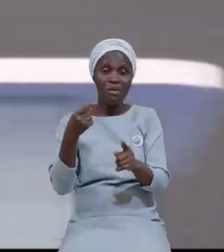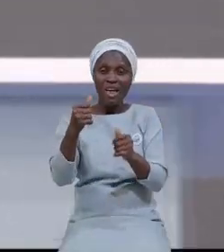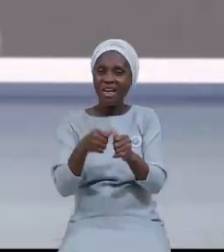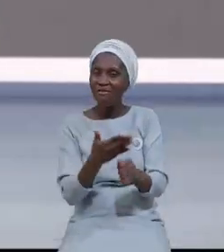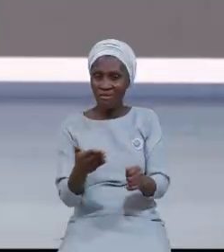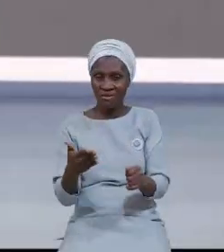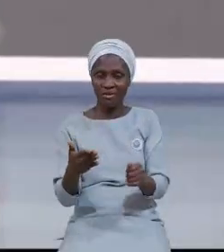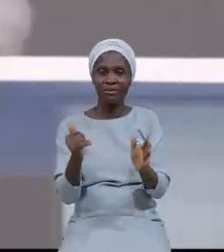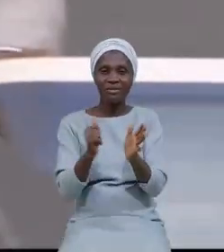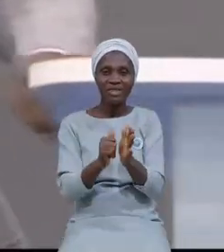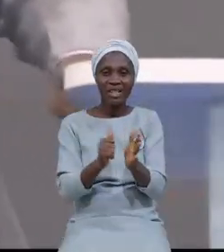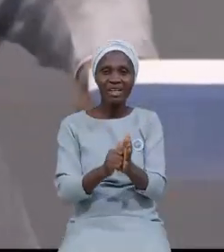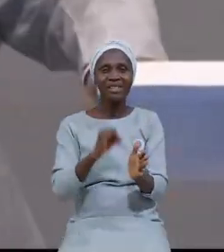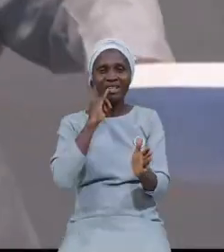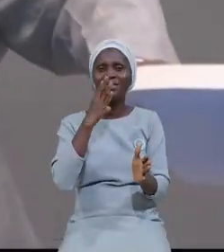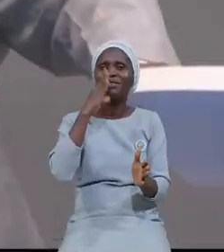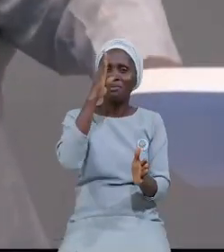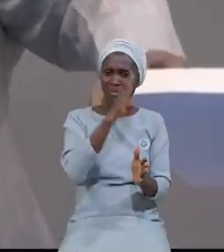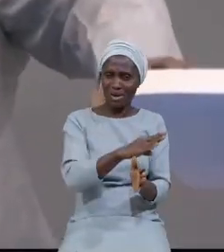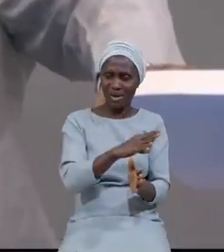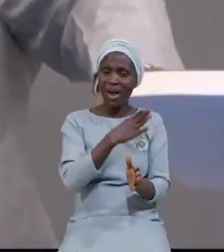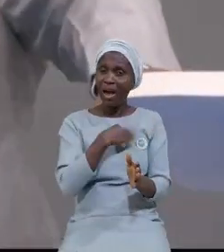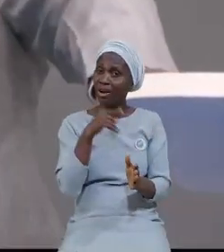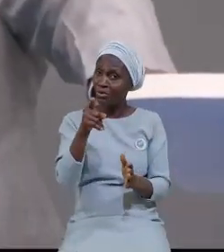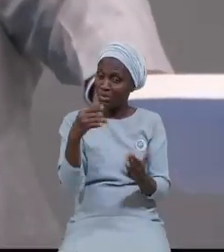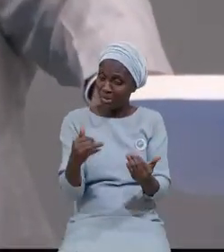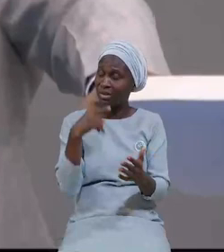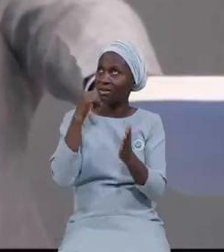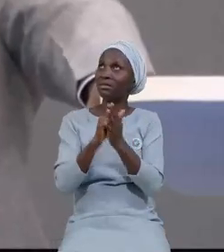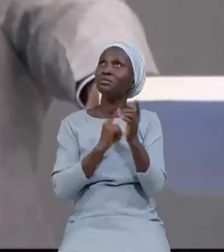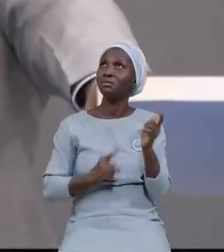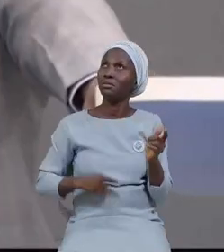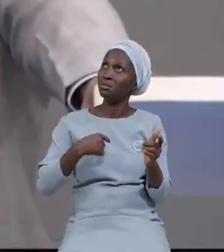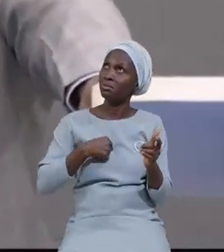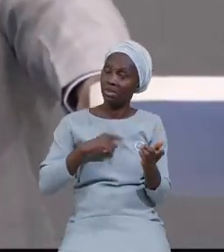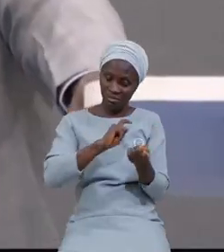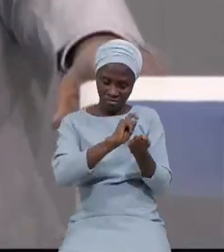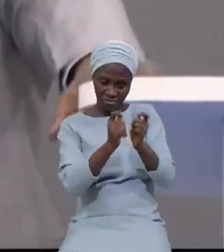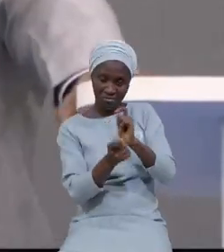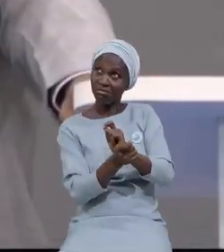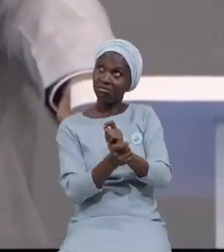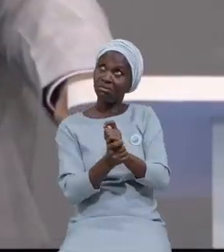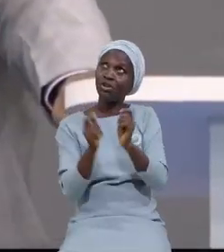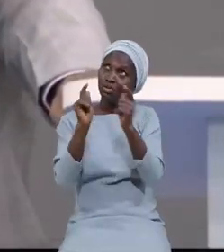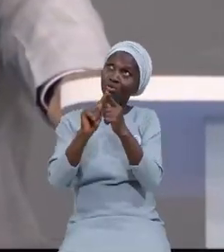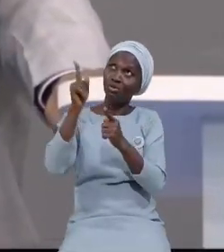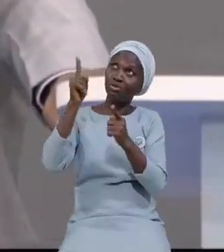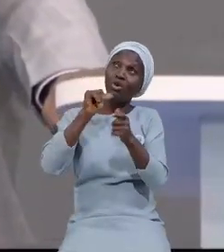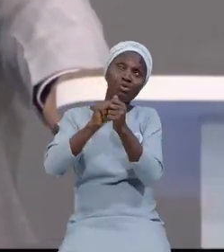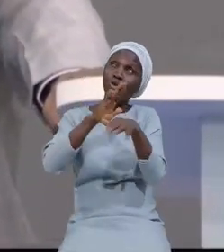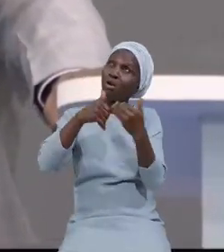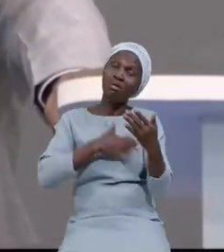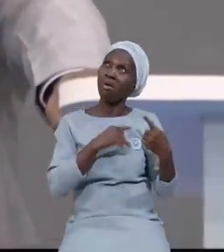détourne de tout ce qui est mauvais et tu dis seigneur je me tourne vers toi de tout mon